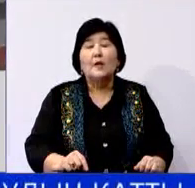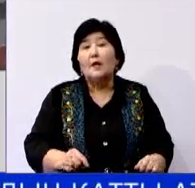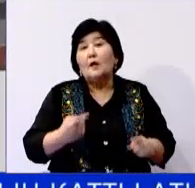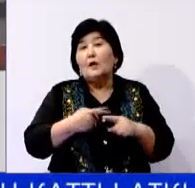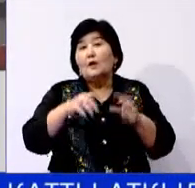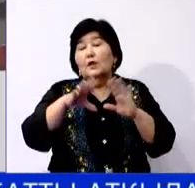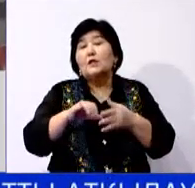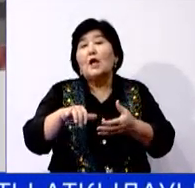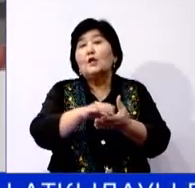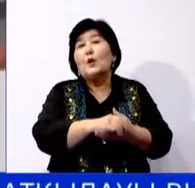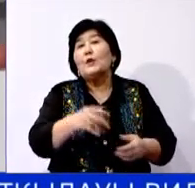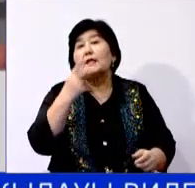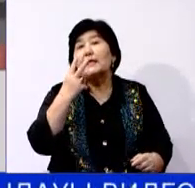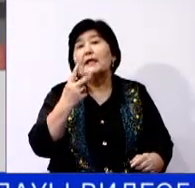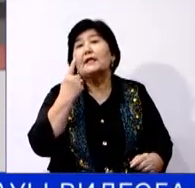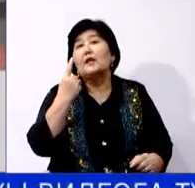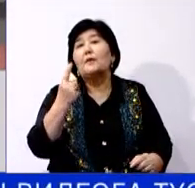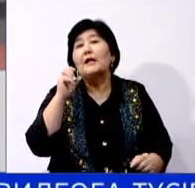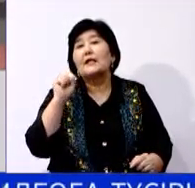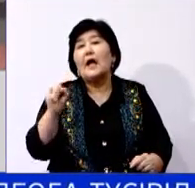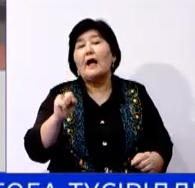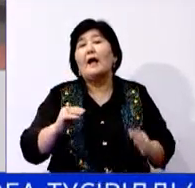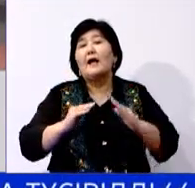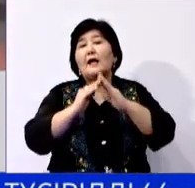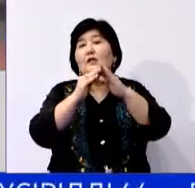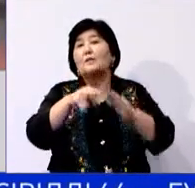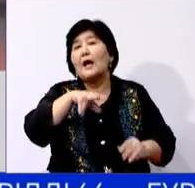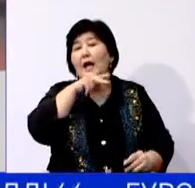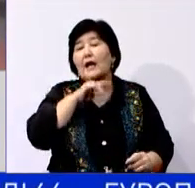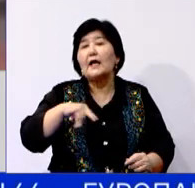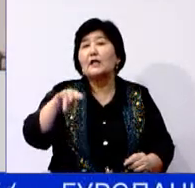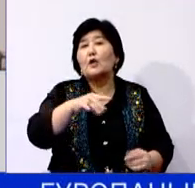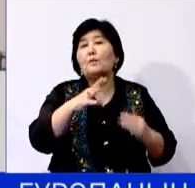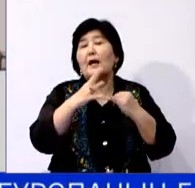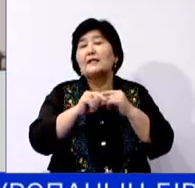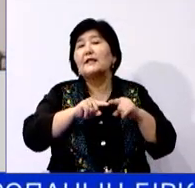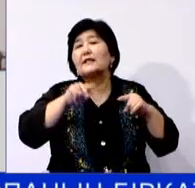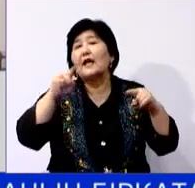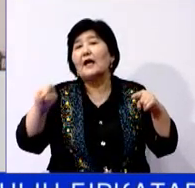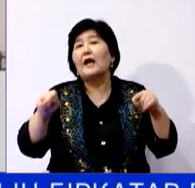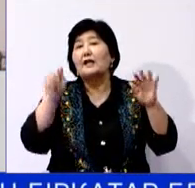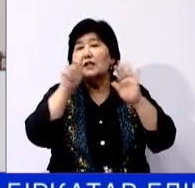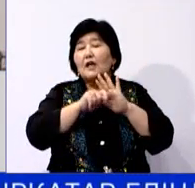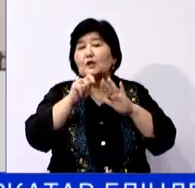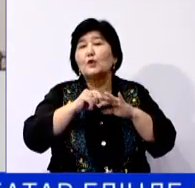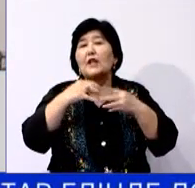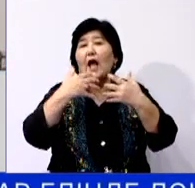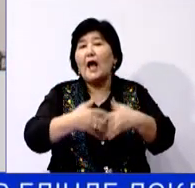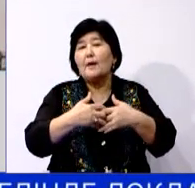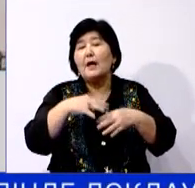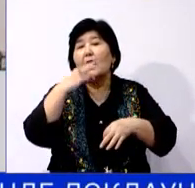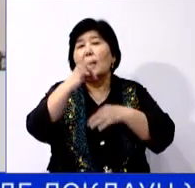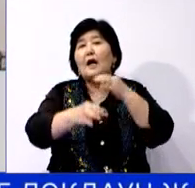Соның ішінде Союз 2D-1А зымыранымен Корея Республикасының жерді қашықтықтан зондтау ғарыш аппараты,